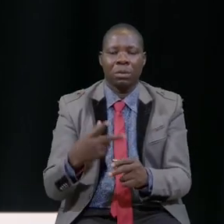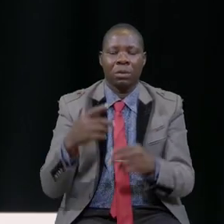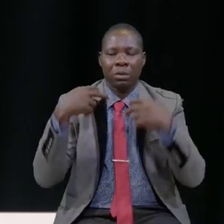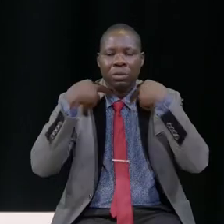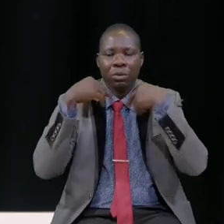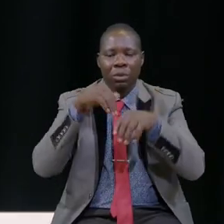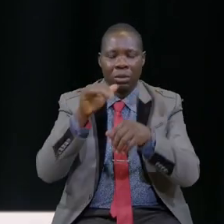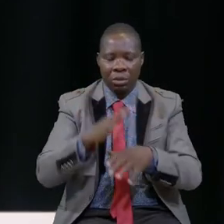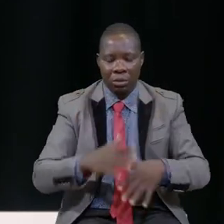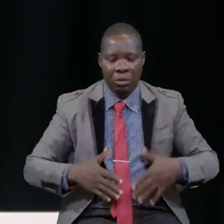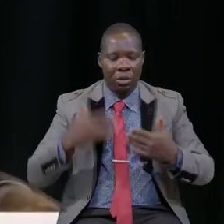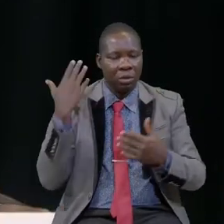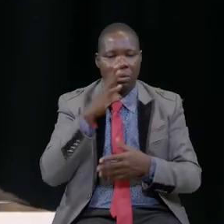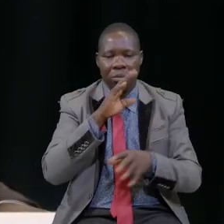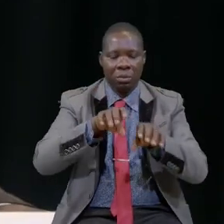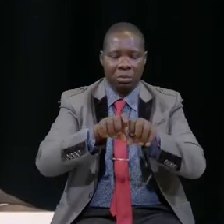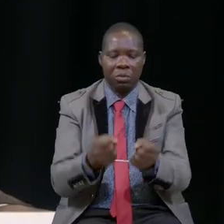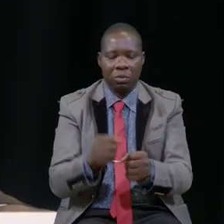jour de ta vie sera brisé.